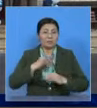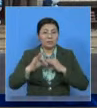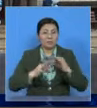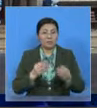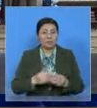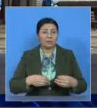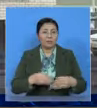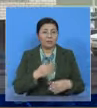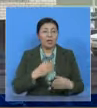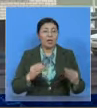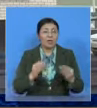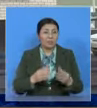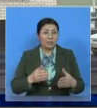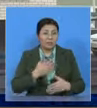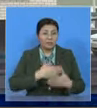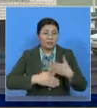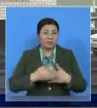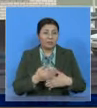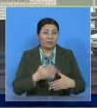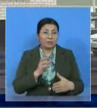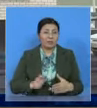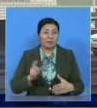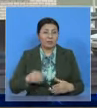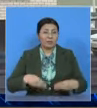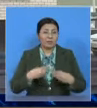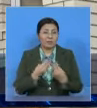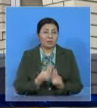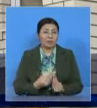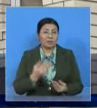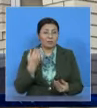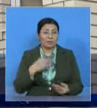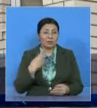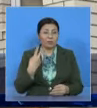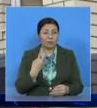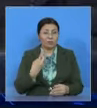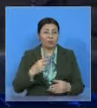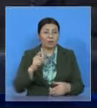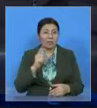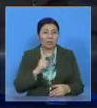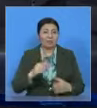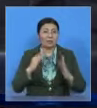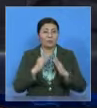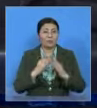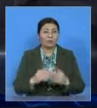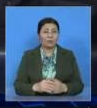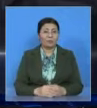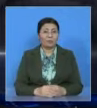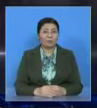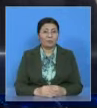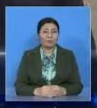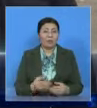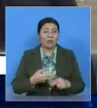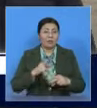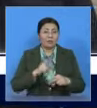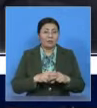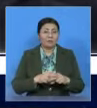также семьи, воспитывающие инвалидов. Новые квартиры были предоставлены в благоустроенном двухэтажном доме. Определенная финансовая